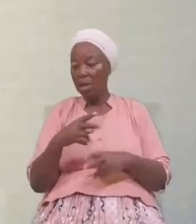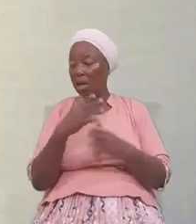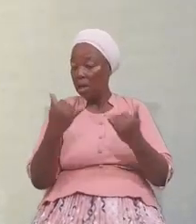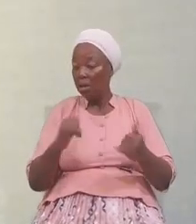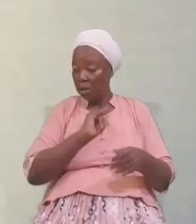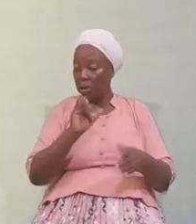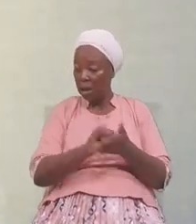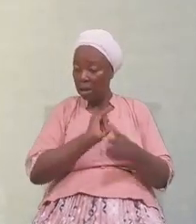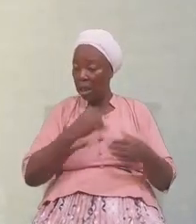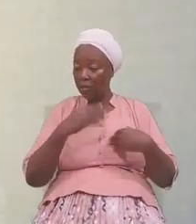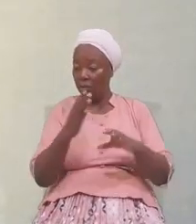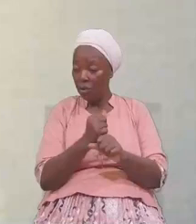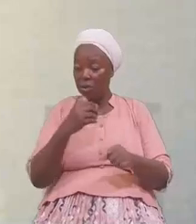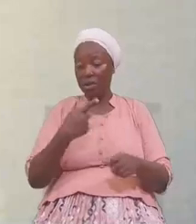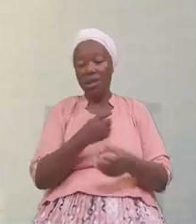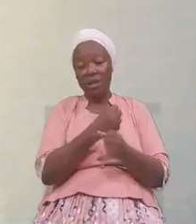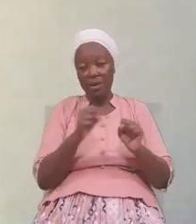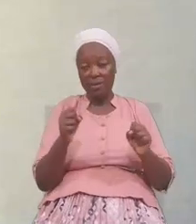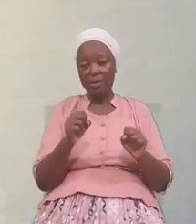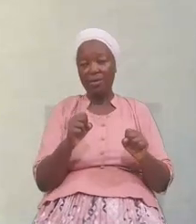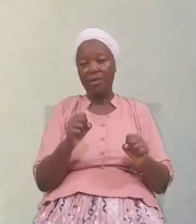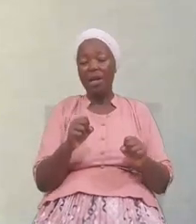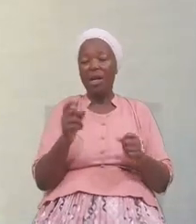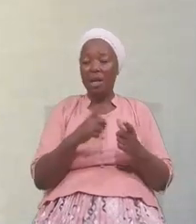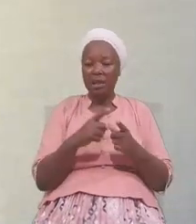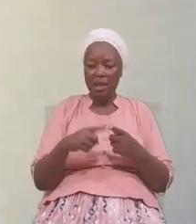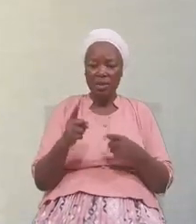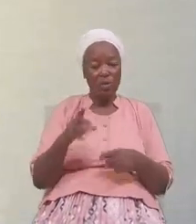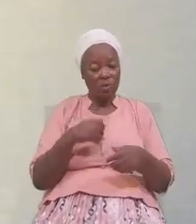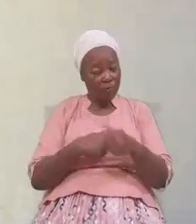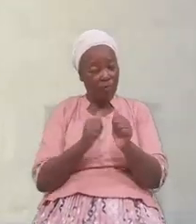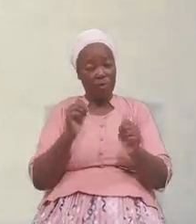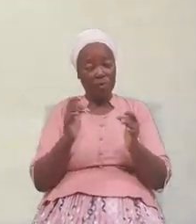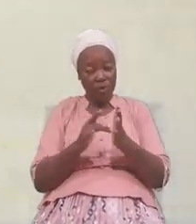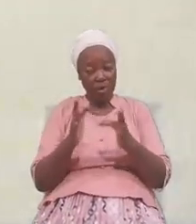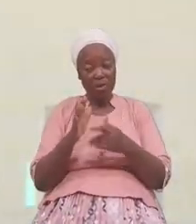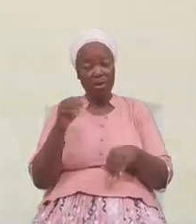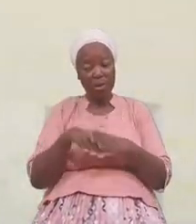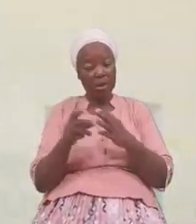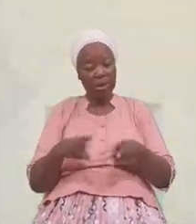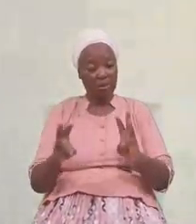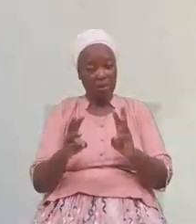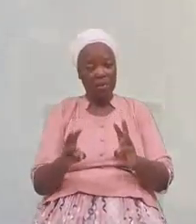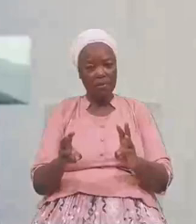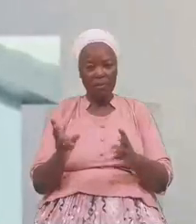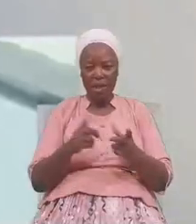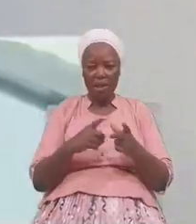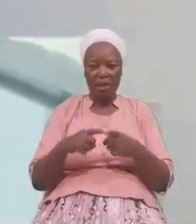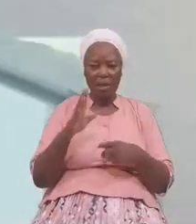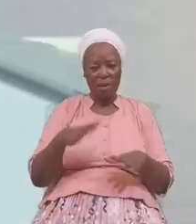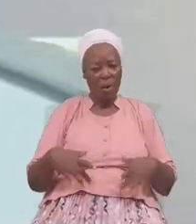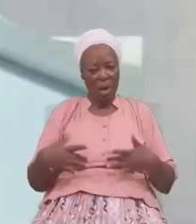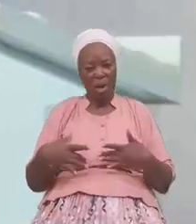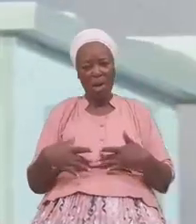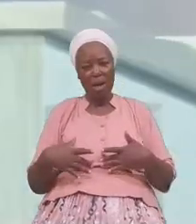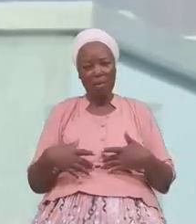salut, tu vas maintenant suivre Jésus dans le chemin et ta vie, jour après